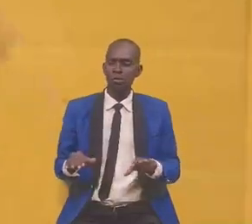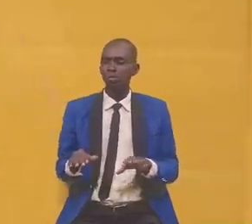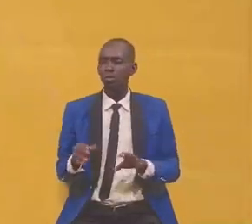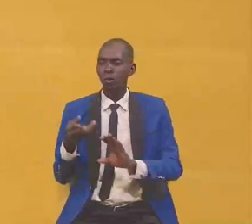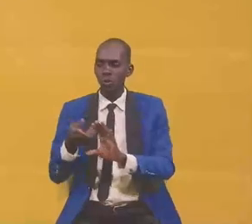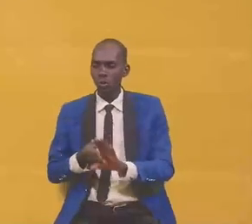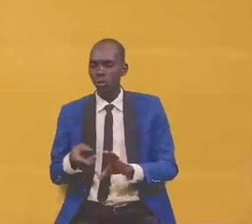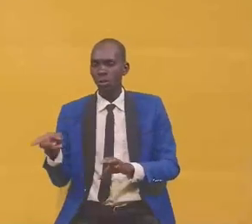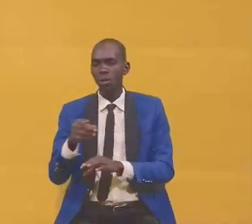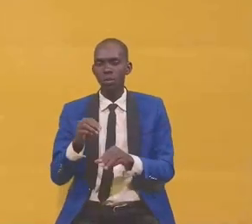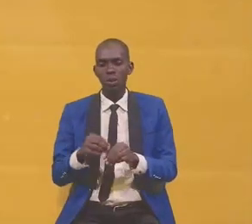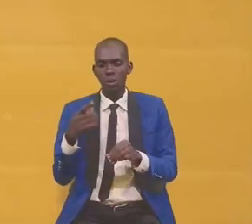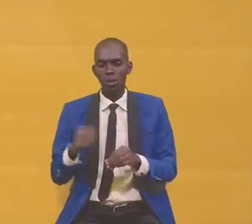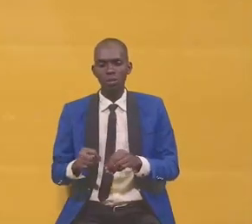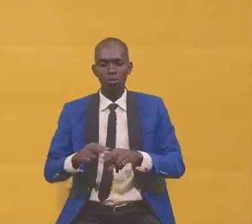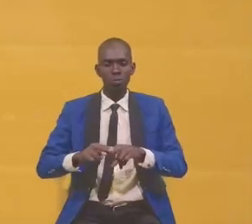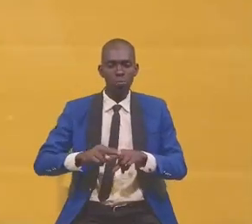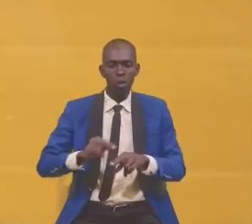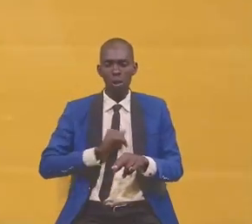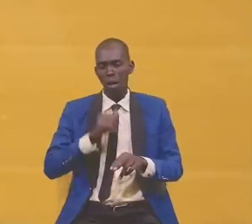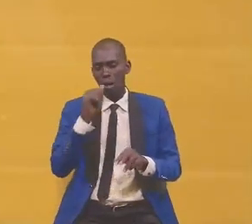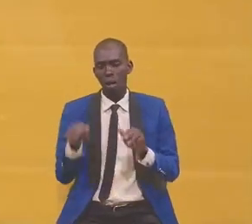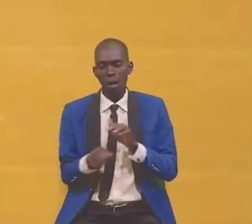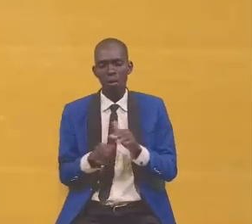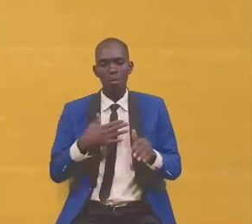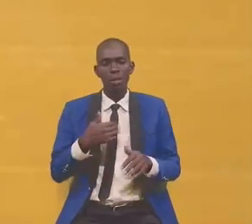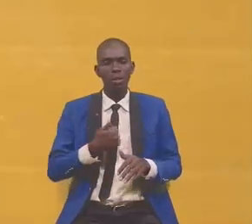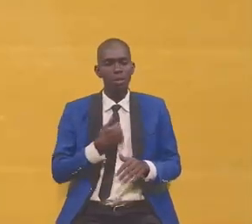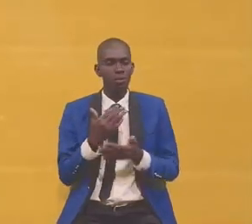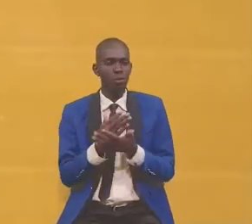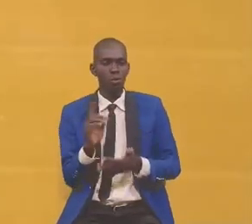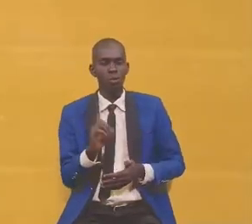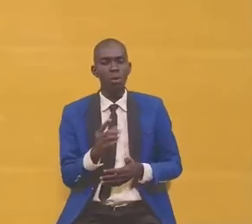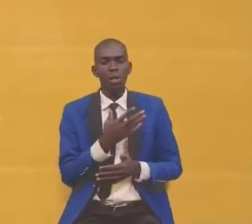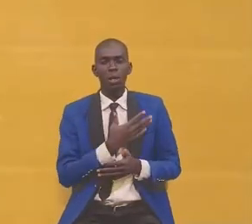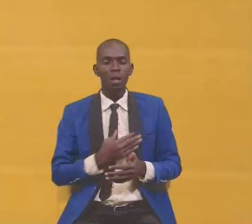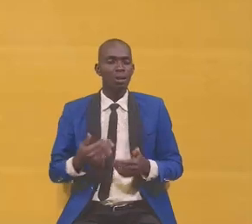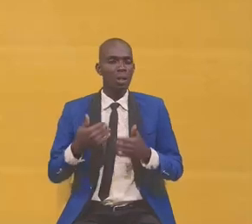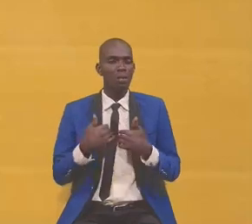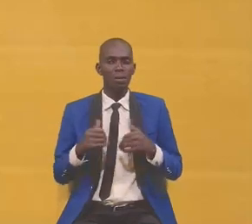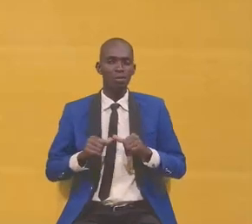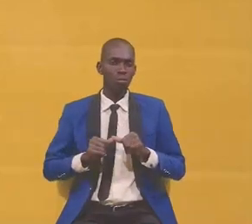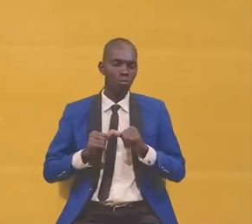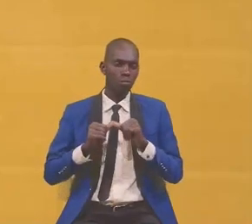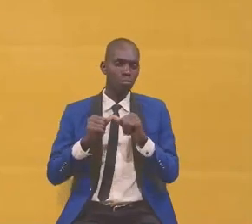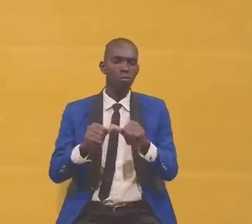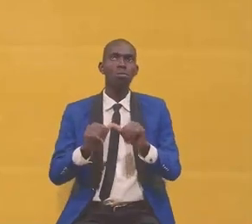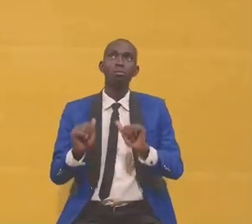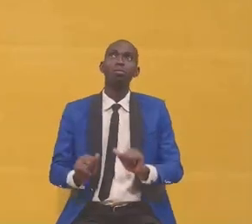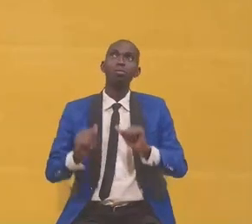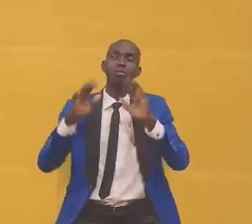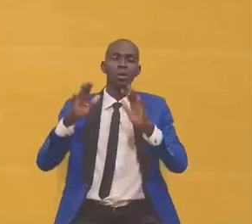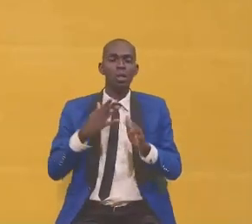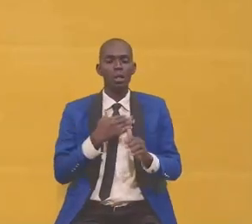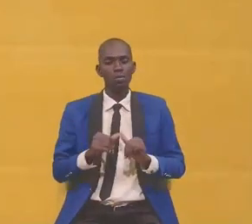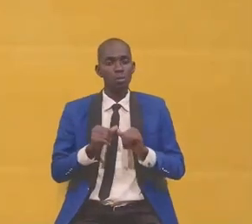cache quelque part. Et je serai dans une dévotion constante, et je serai dans la prière constante, afin que je